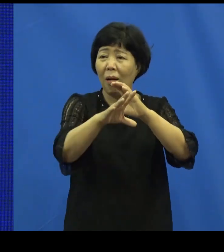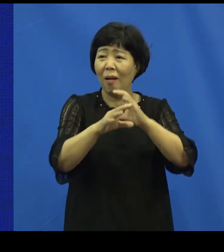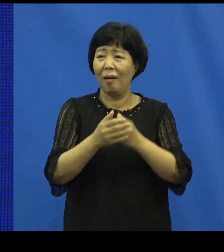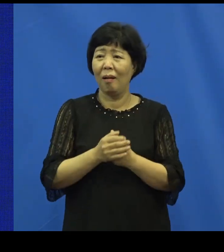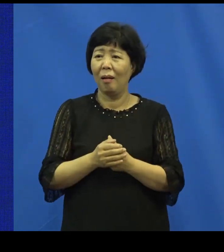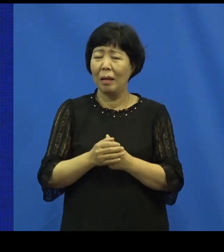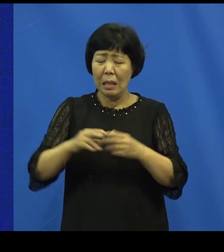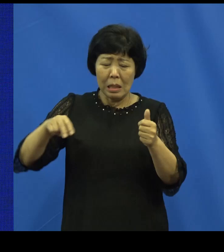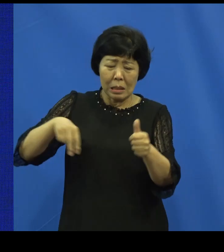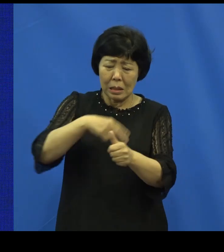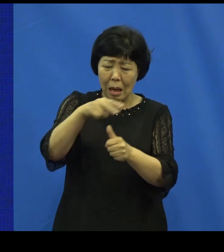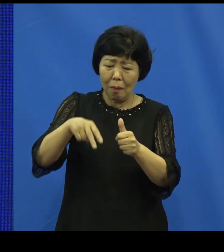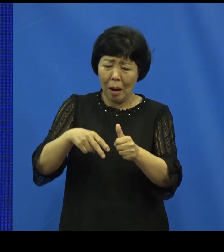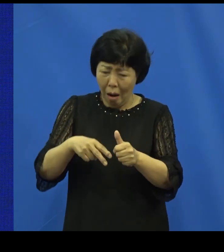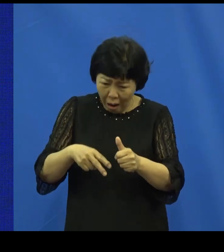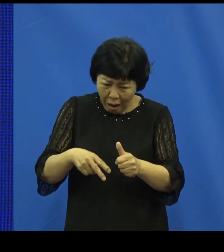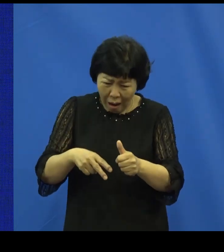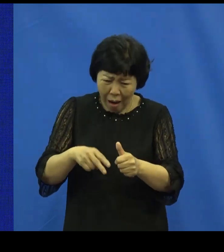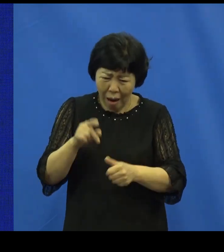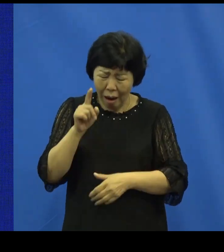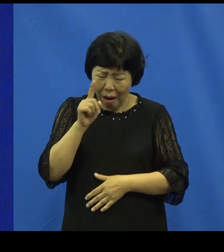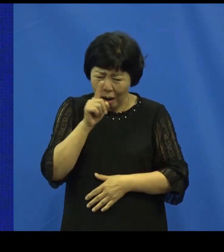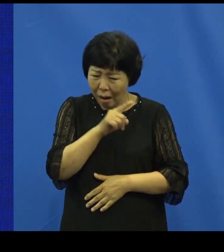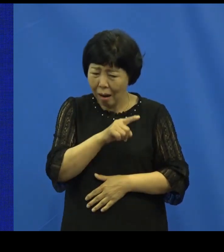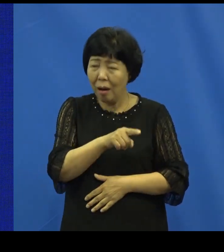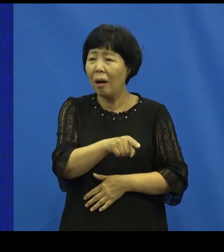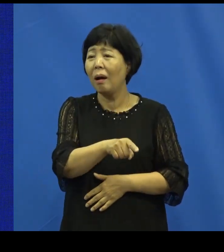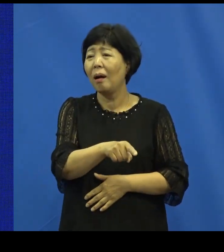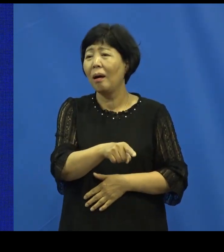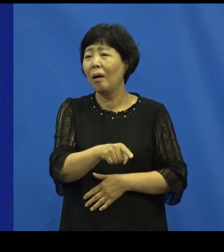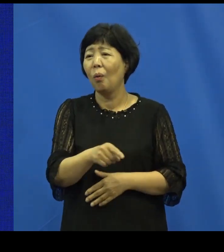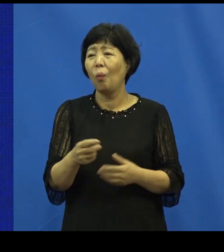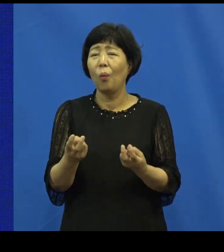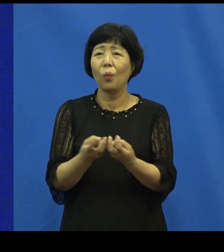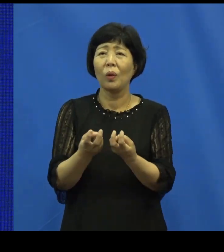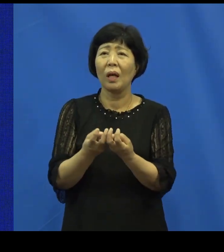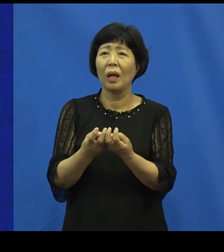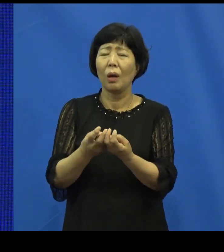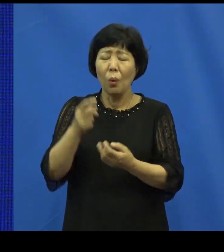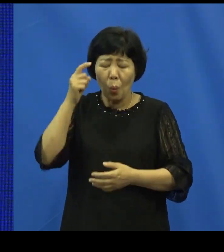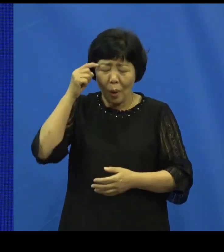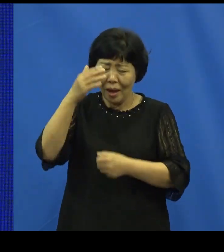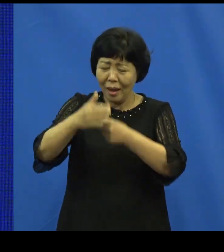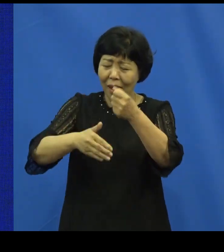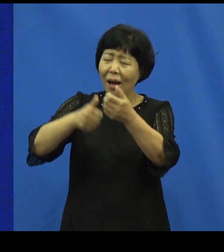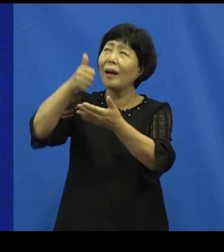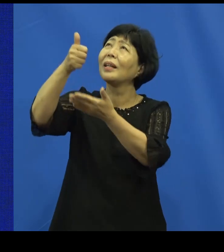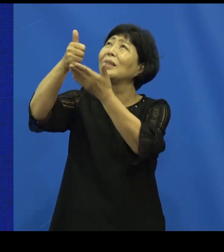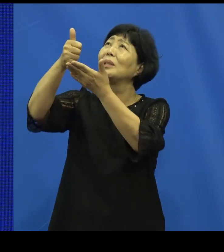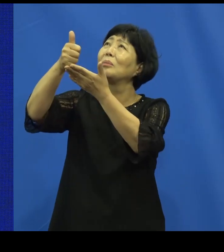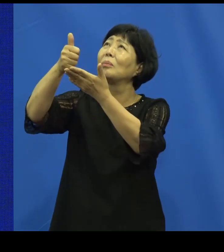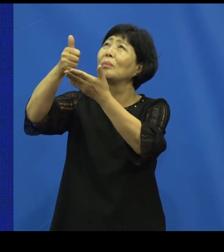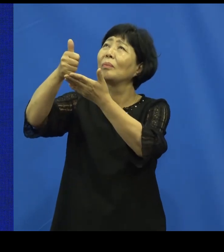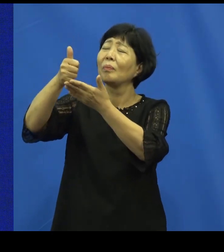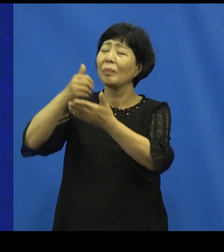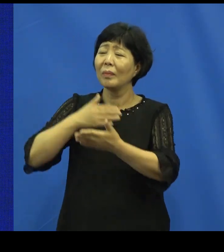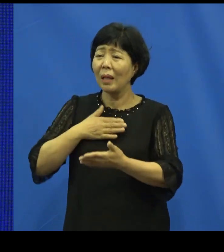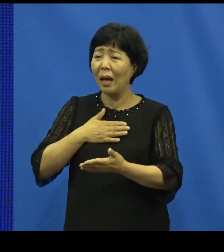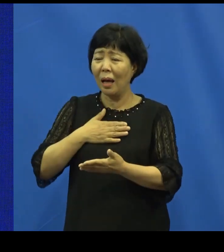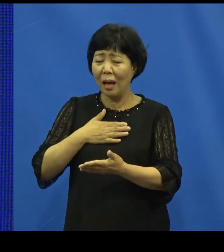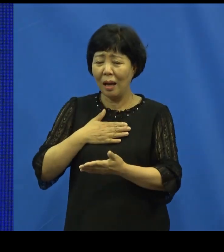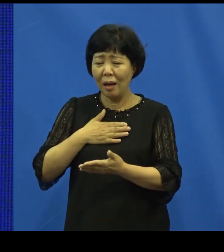이제 모든 것이 끝이 났구나. 그 지점까지 갈 때가 있습니다. 왜 하나님은 나를 이런 상황까지 가도록 내버려